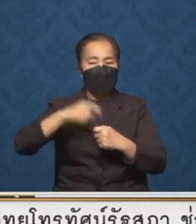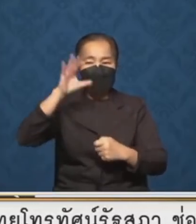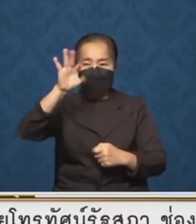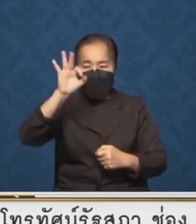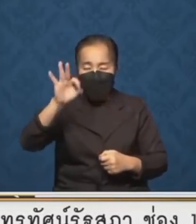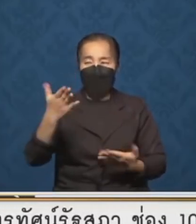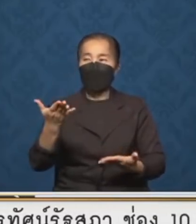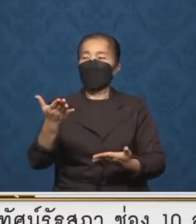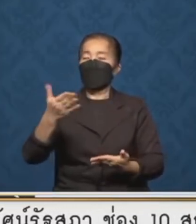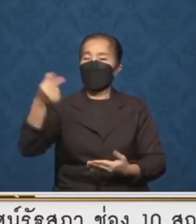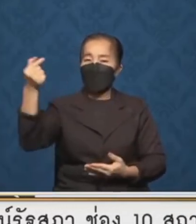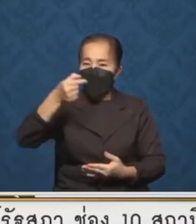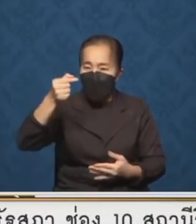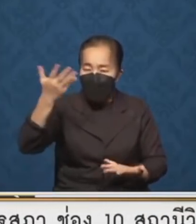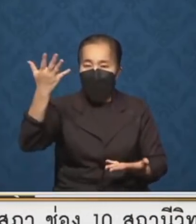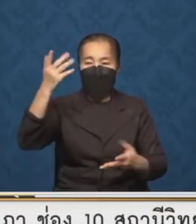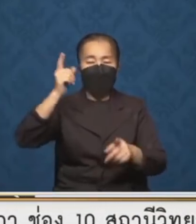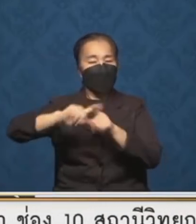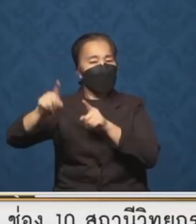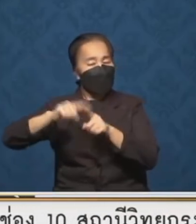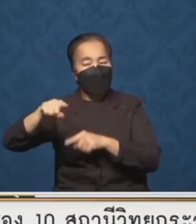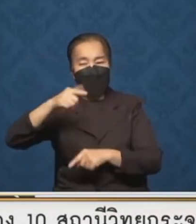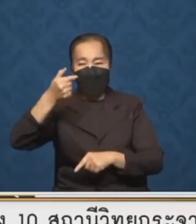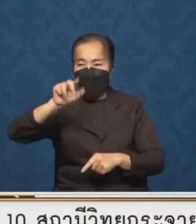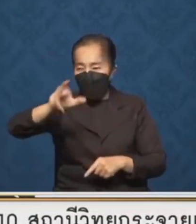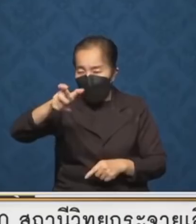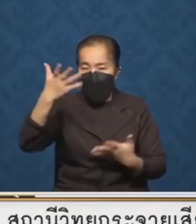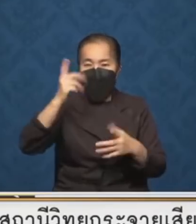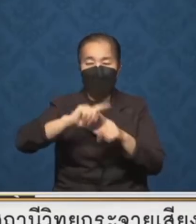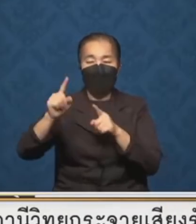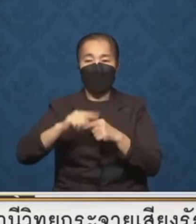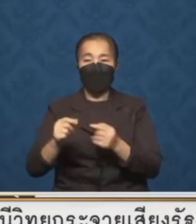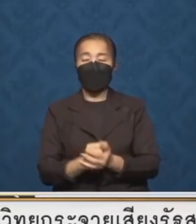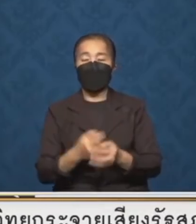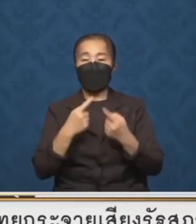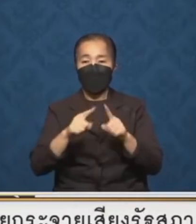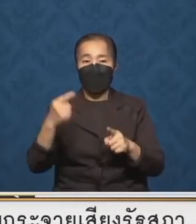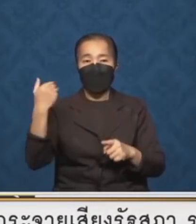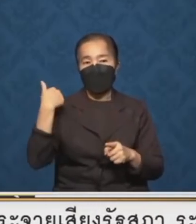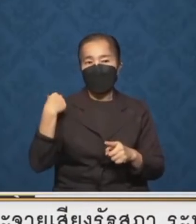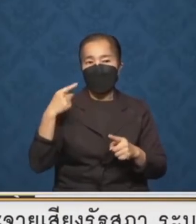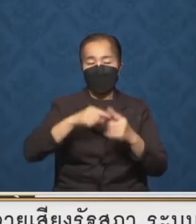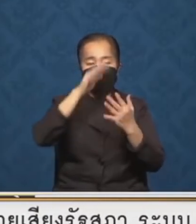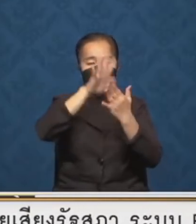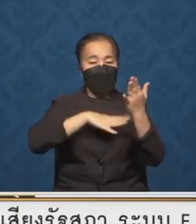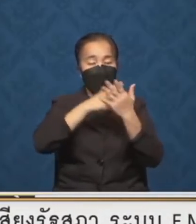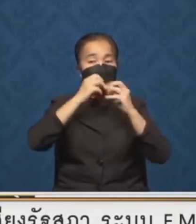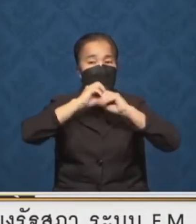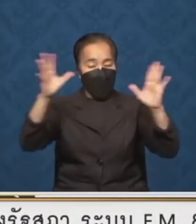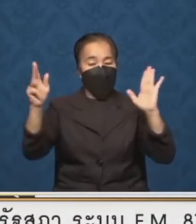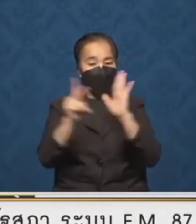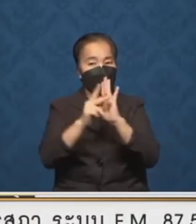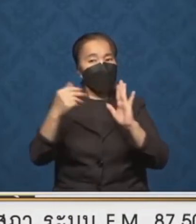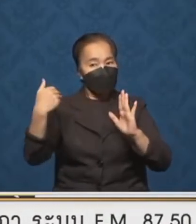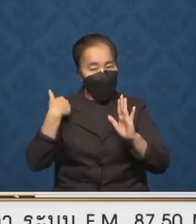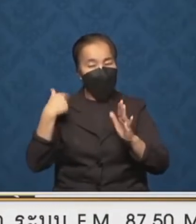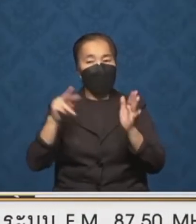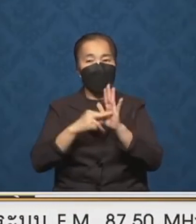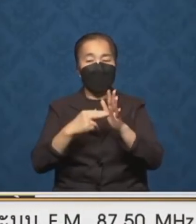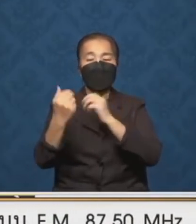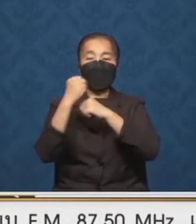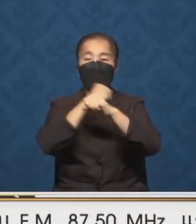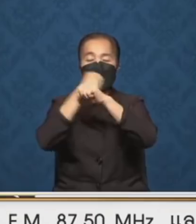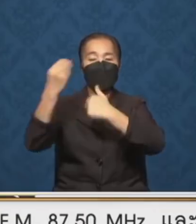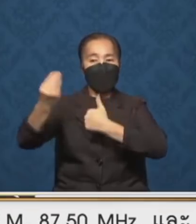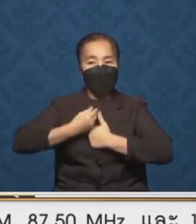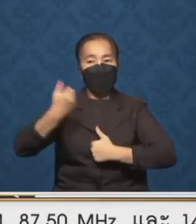มระดับโลกใช้วิเคราะห์ผู้ใช้งานนี่ครับแต่แพลตฟอร์มเหล่านี้เขามีกฎที่ชัดเจนในการคุ้มครองข้อมูลส่วนบุคคลคุ้มคร